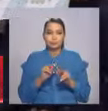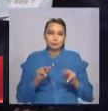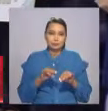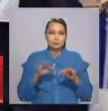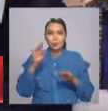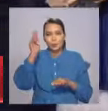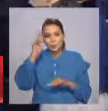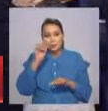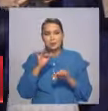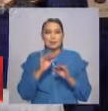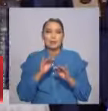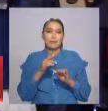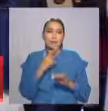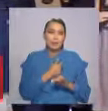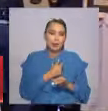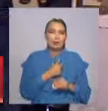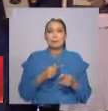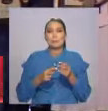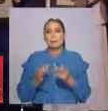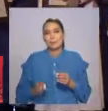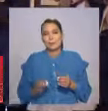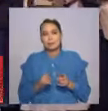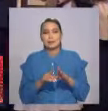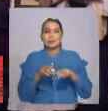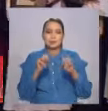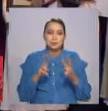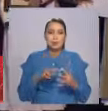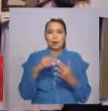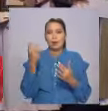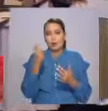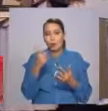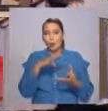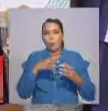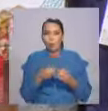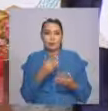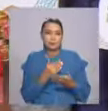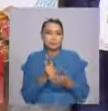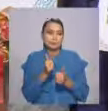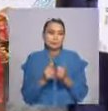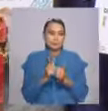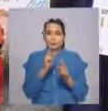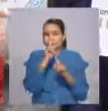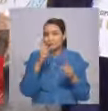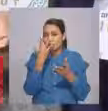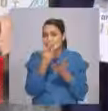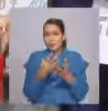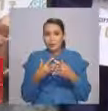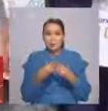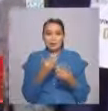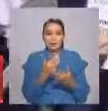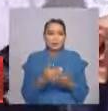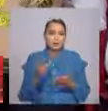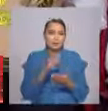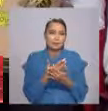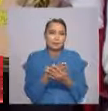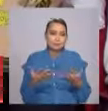ремесленники, металлурги, военнослужащие, предприниматели, специалисты агропромышленного комплекса. Каждая семья уникальна по-своему, но всех их объединяет